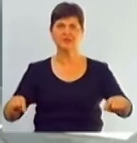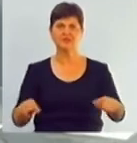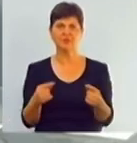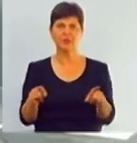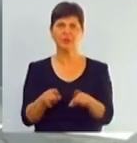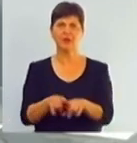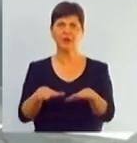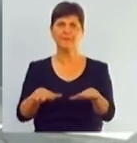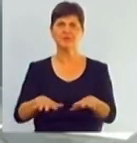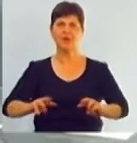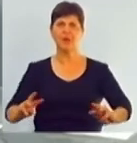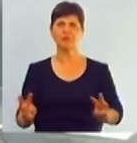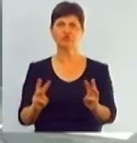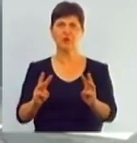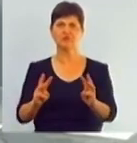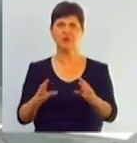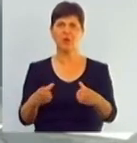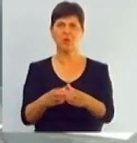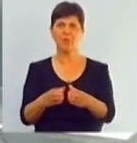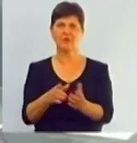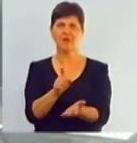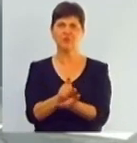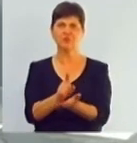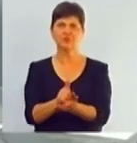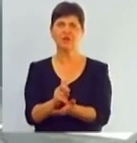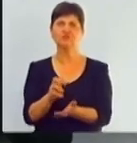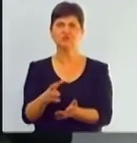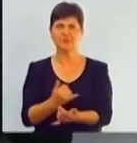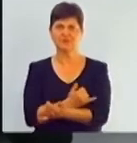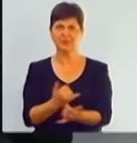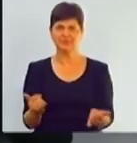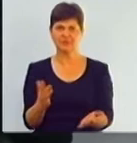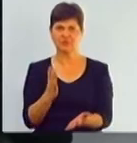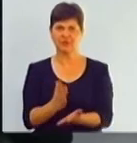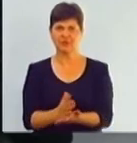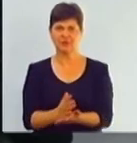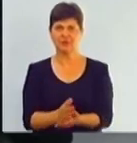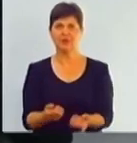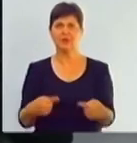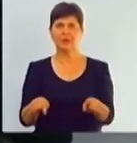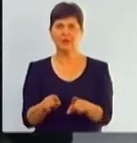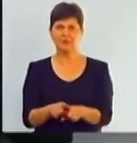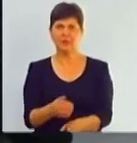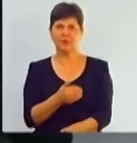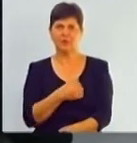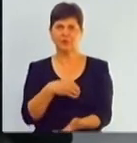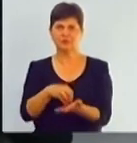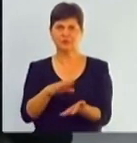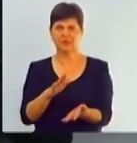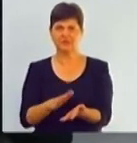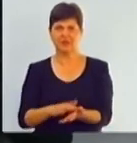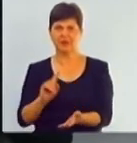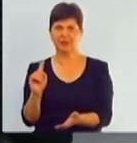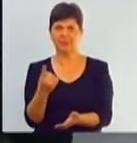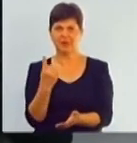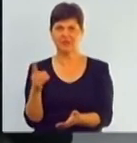місцеві пожежні команди, як вони функціонують, чим забезпечені? Так, хочу зазначити, перш за все, що